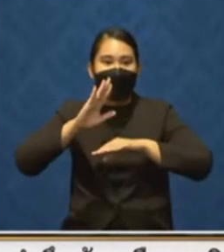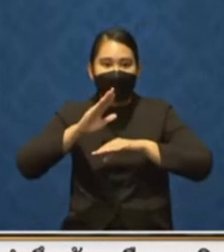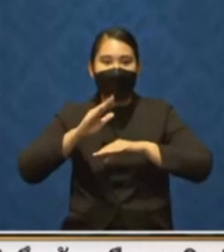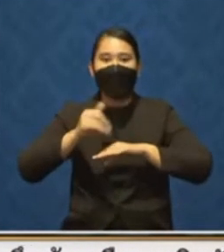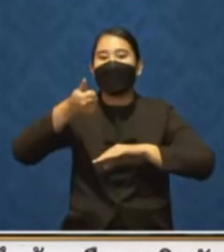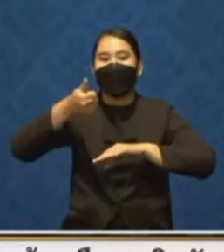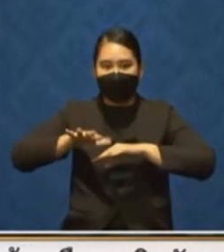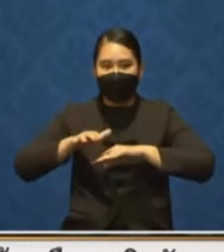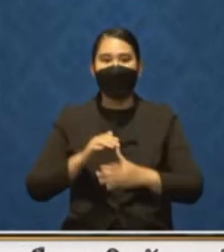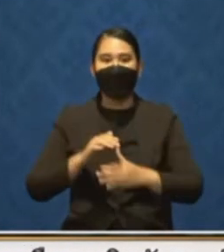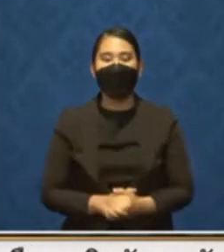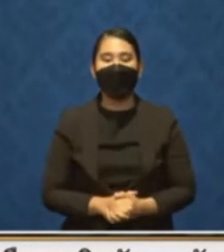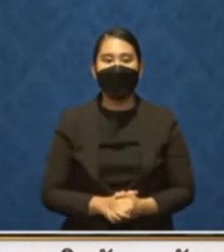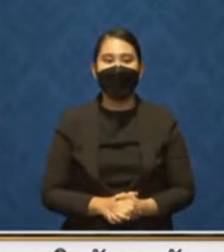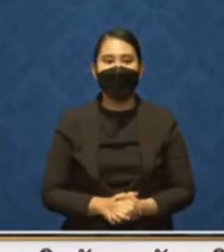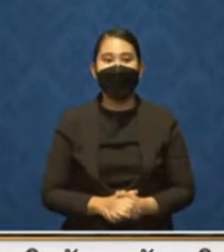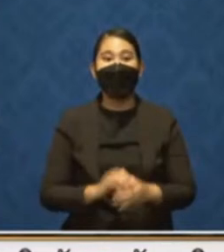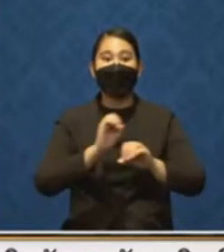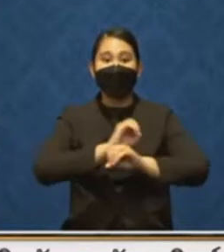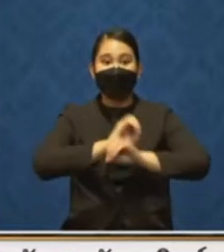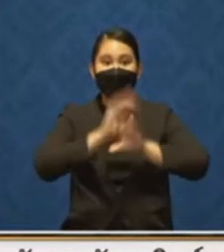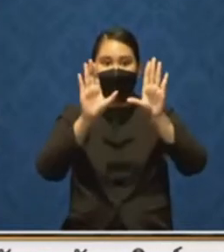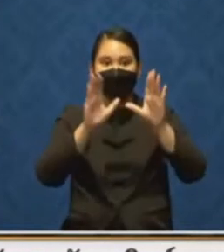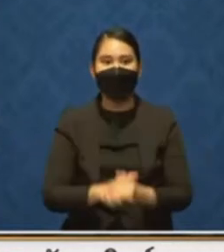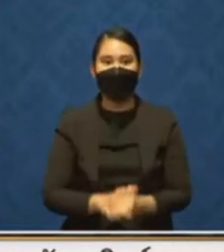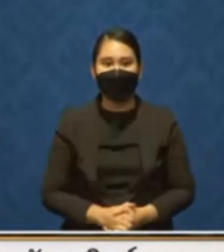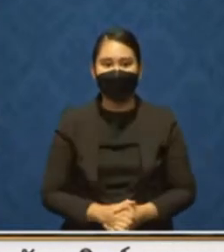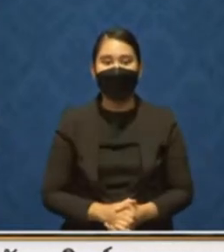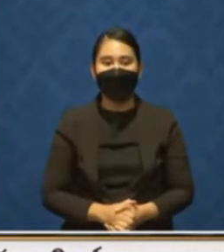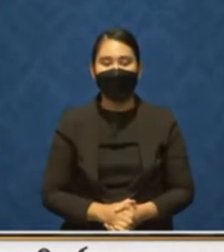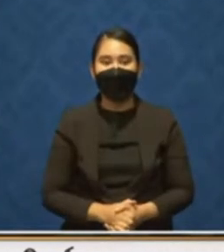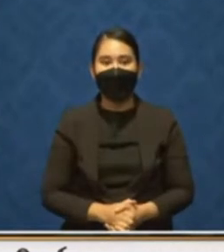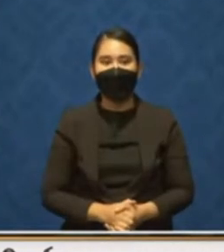เจนนะครับก็